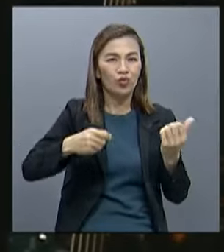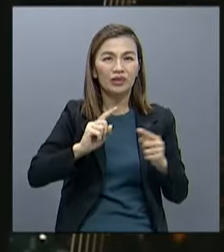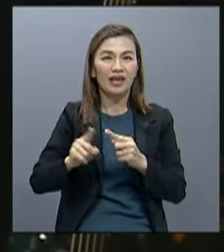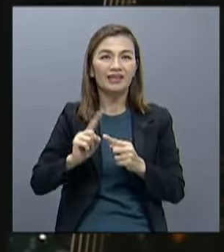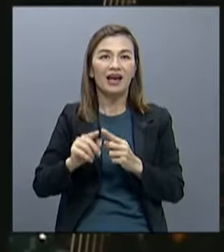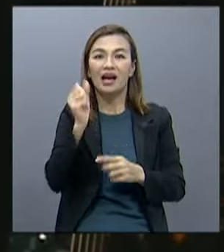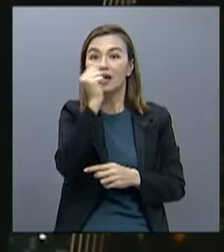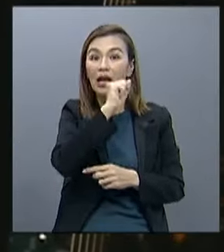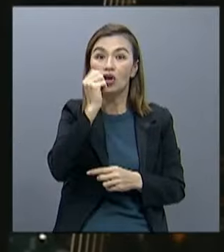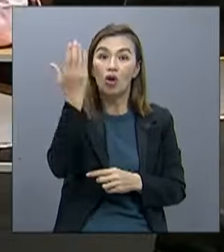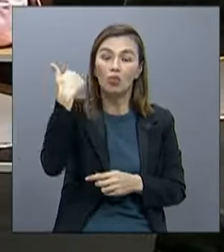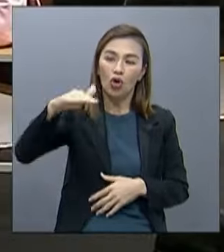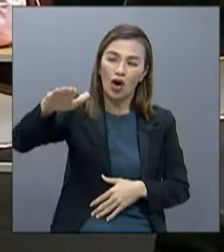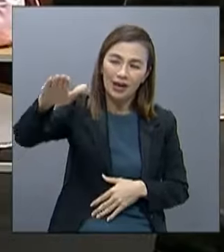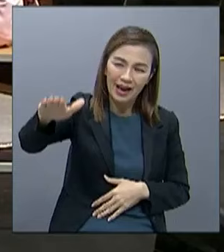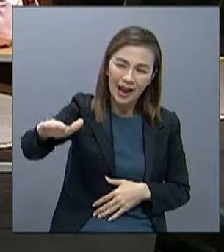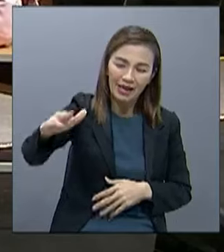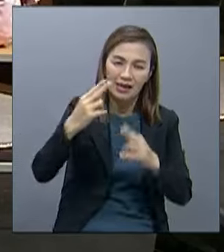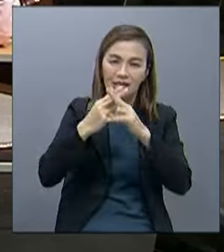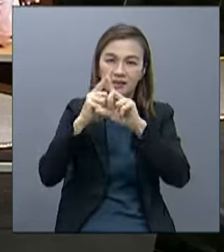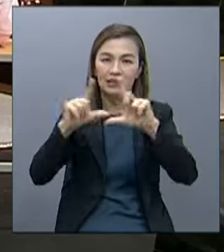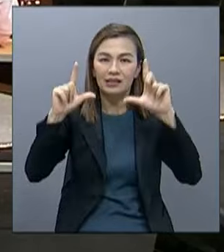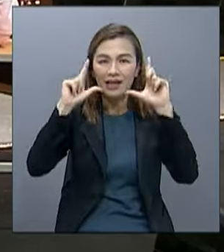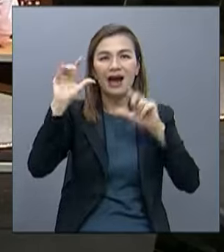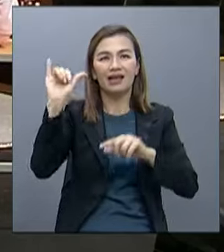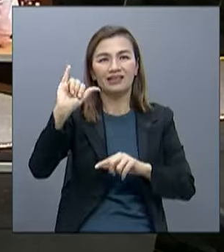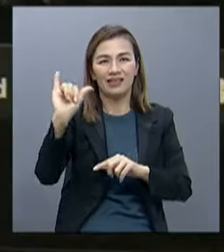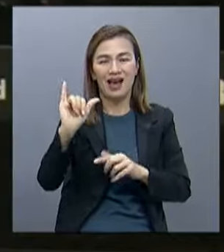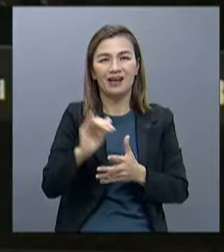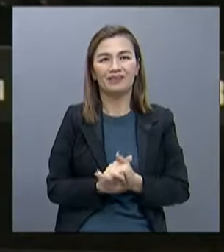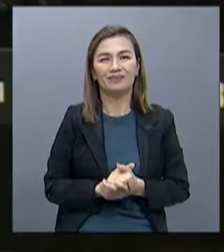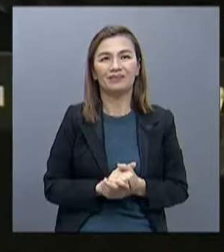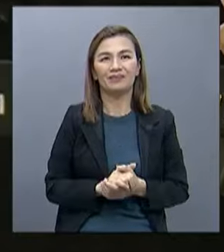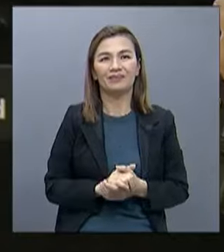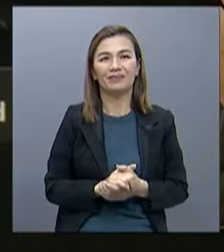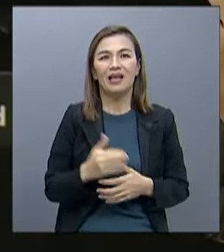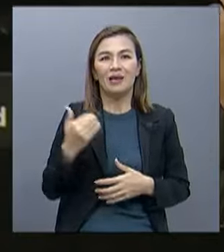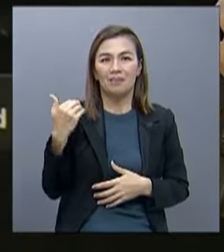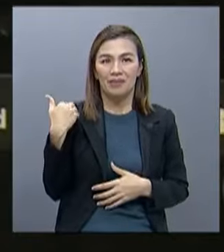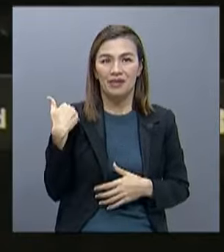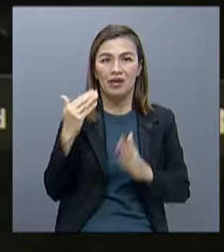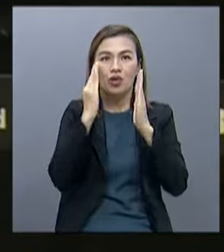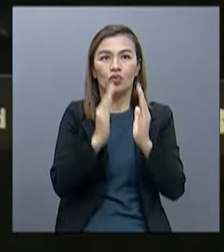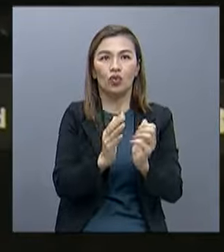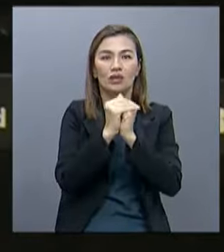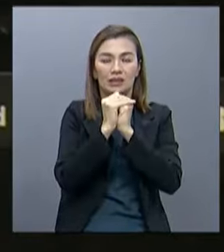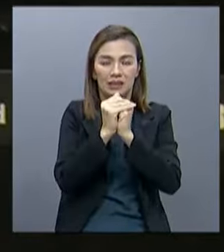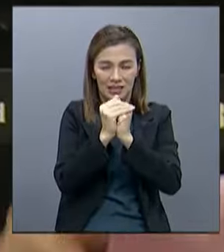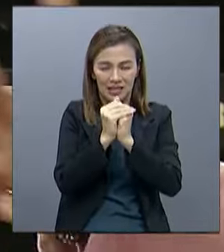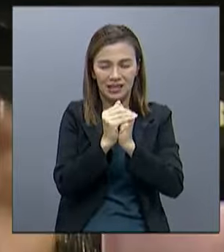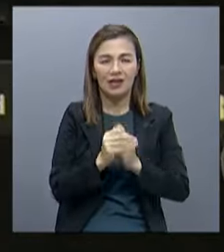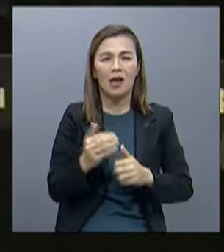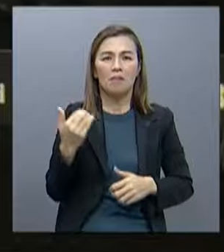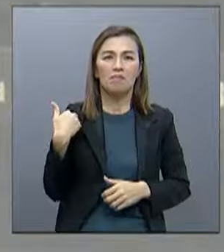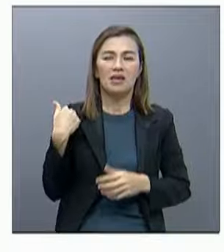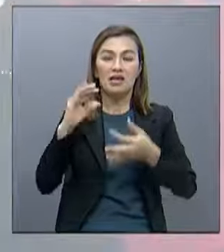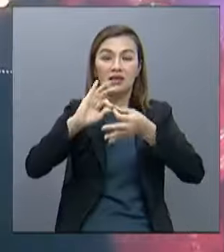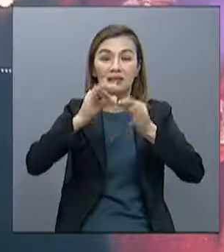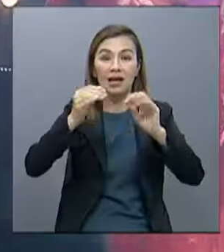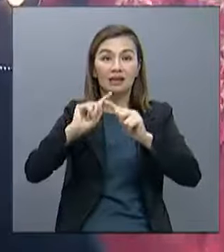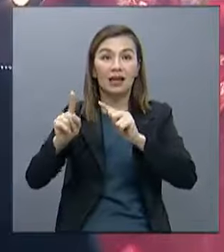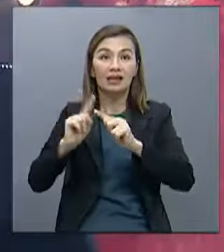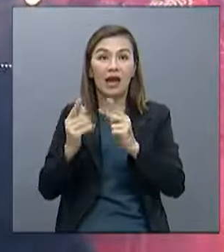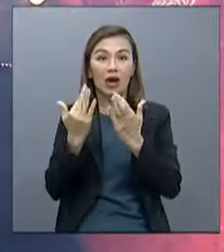ญิงยังเป็นเด็กสาวไม่โด่งดังก้องฟ้ามีอีกมุมของราชินีเพลงจีนที่หลายคนยังไม่รู้อย่างแน่นอนเ